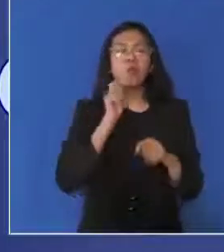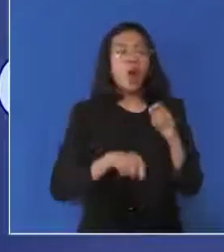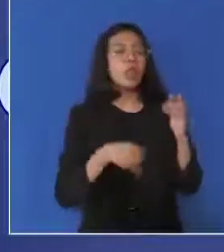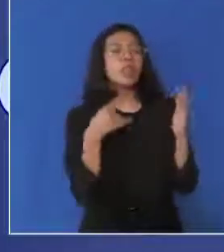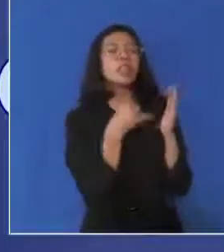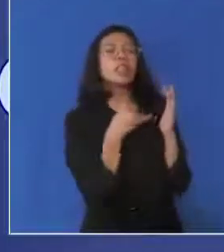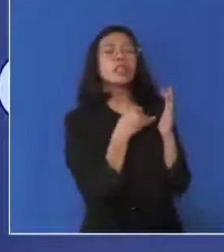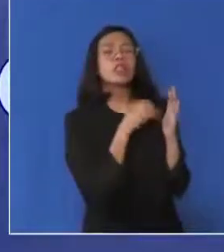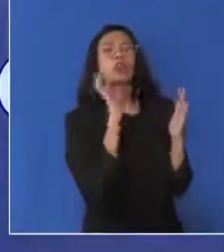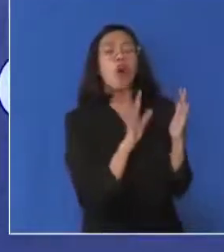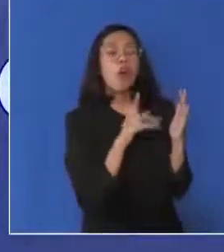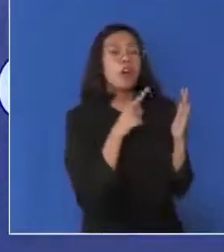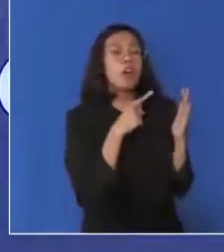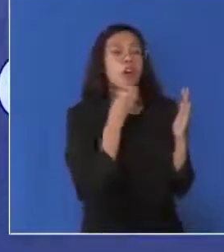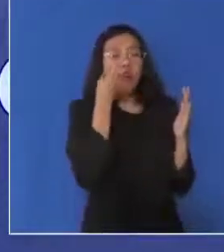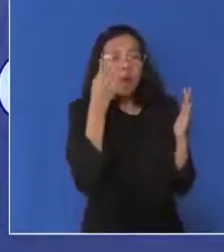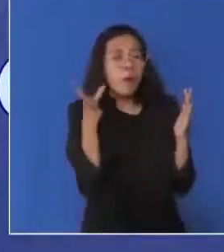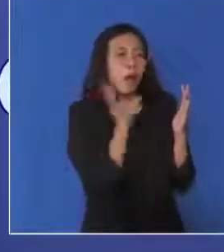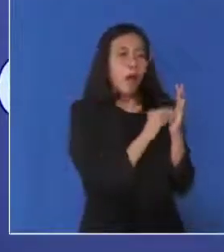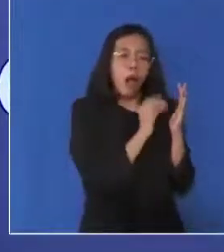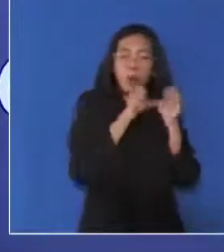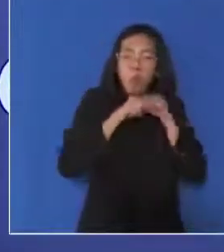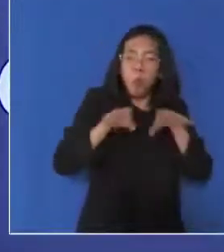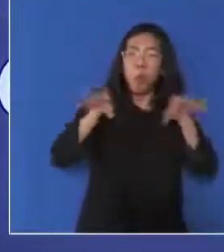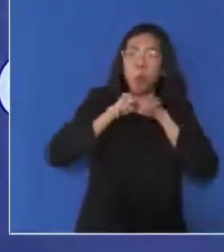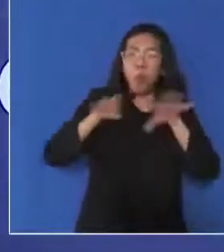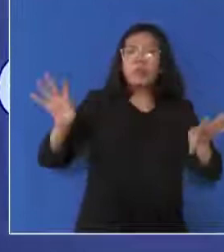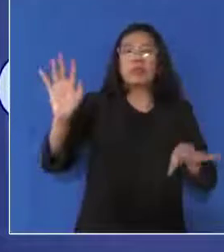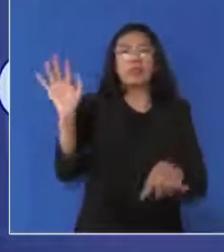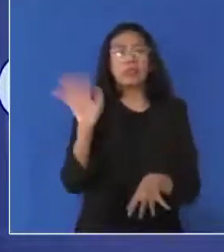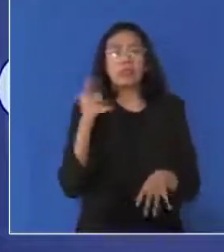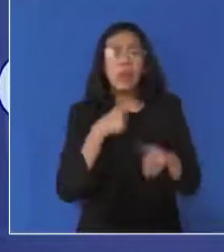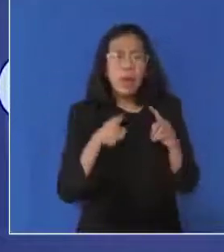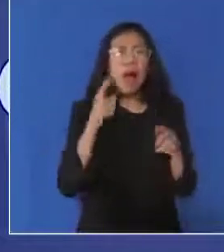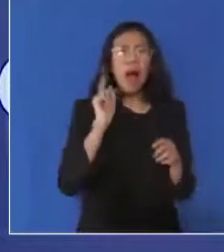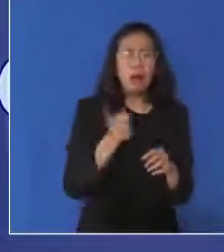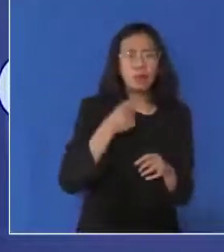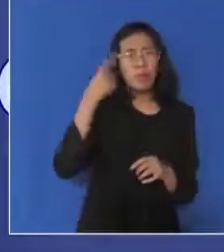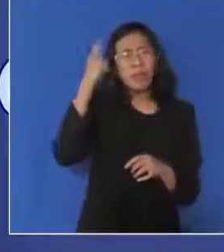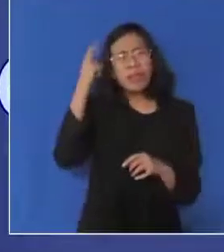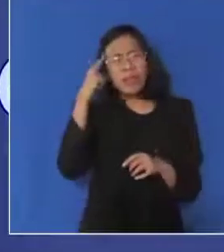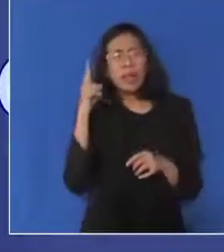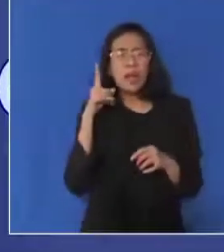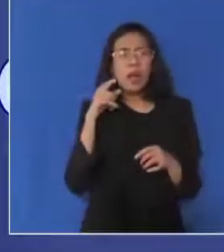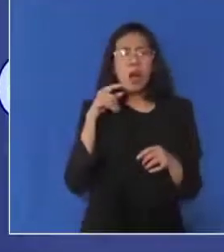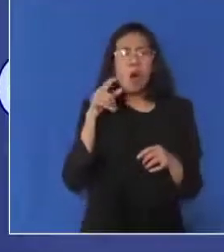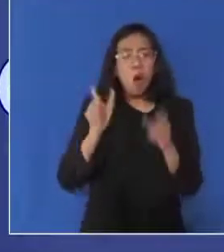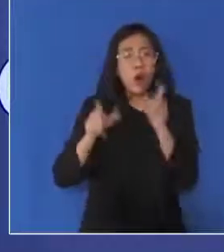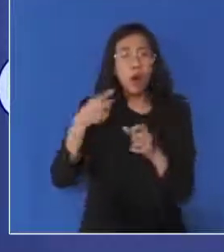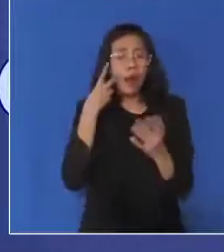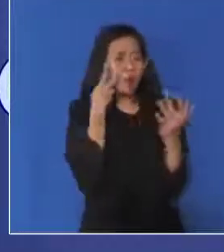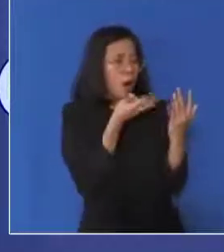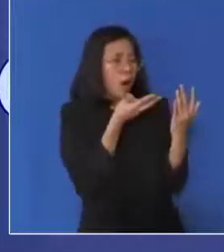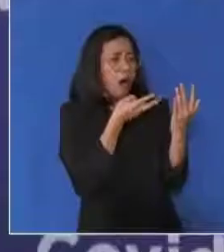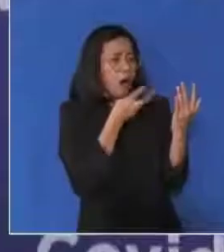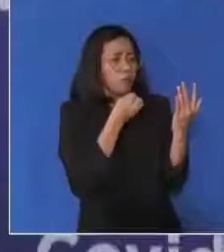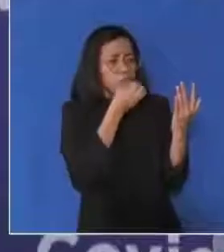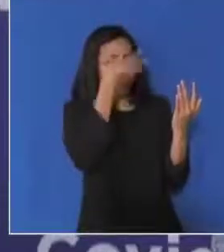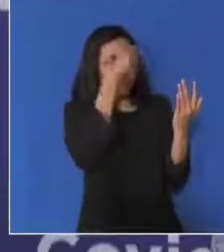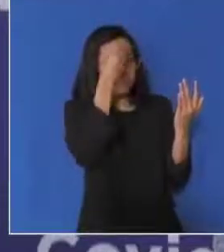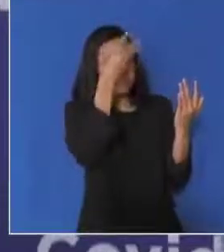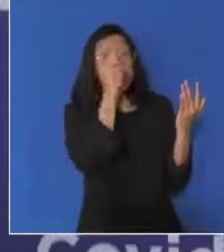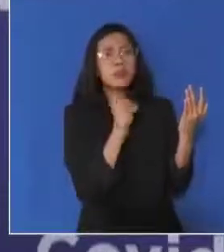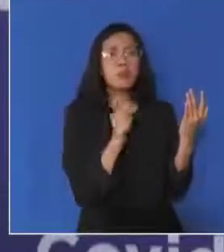jangan sekedar menyebarkan sesuatu kau ini berkaitan dengan hoax tanpa memikirkan bahwa mereka juga bisa membaca kadang-kadang kita